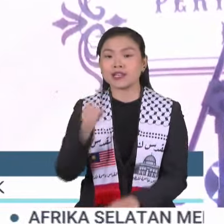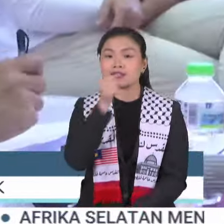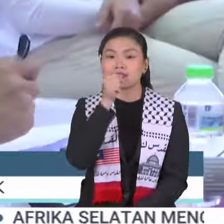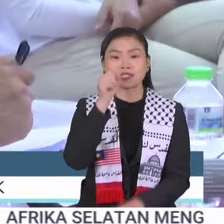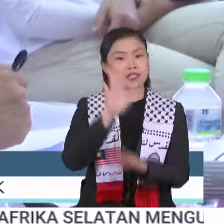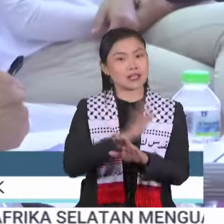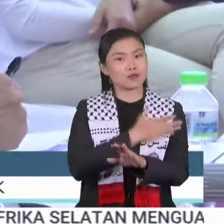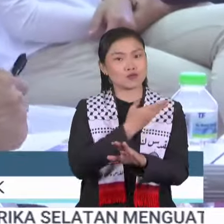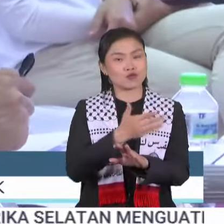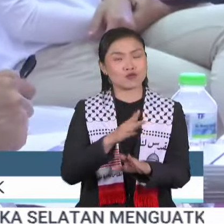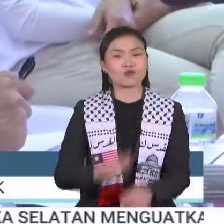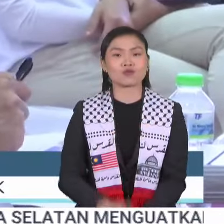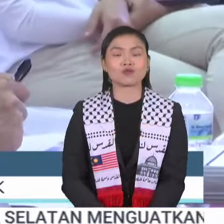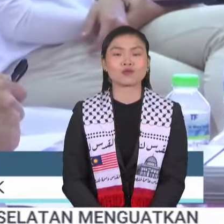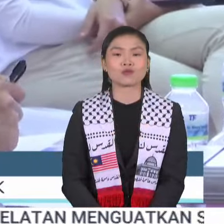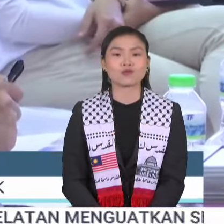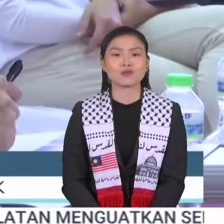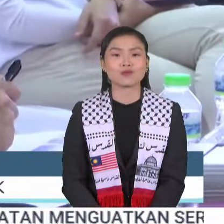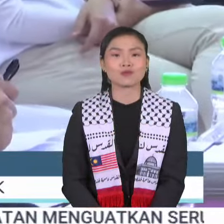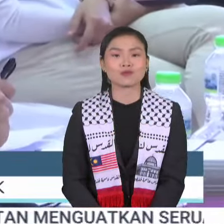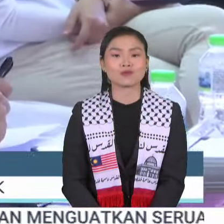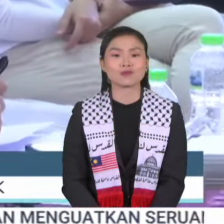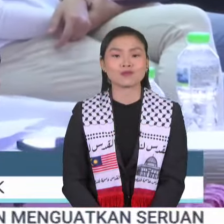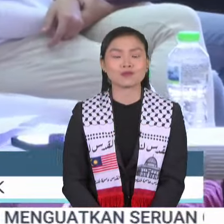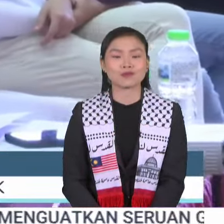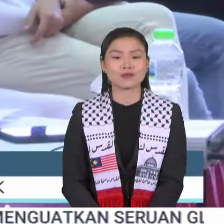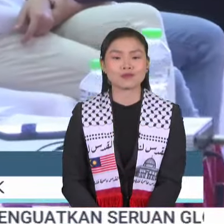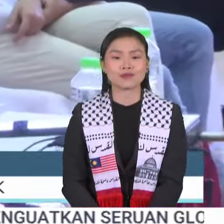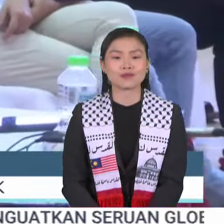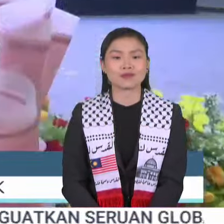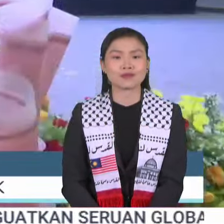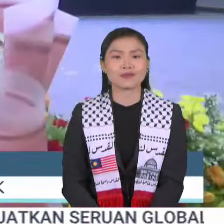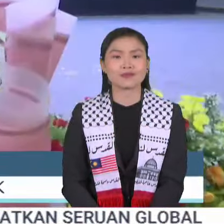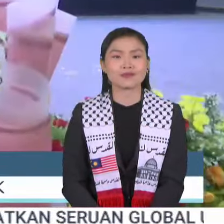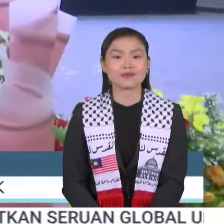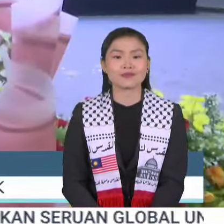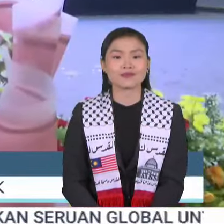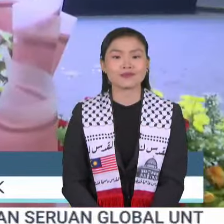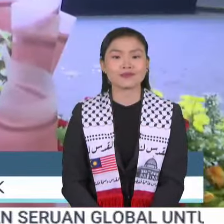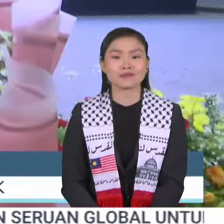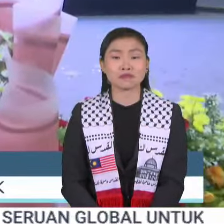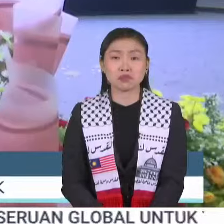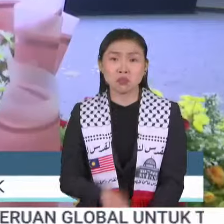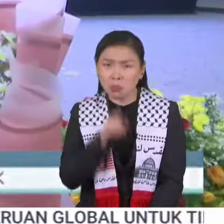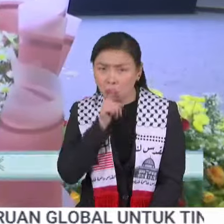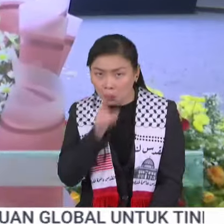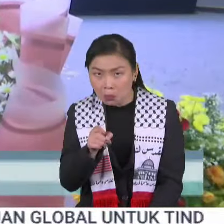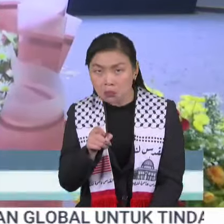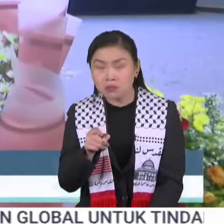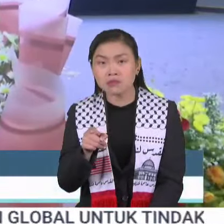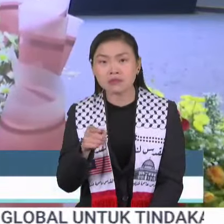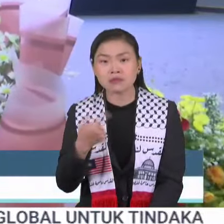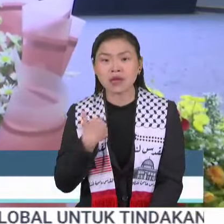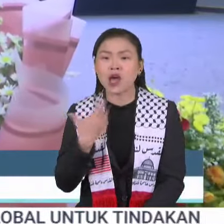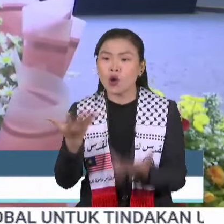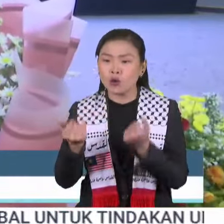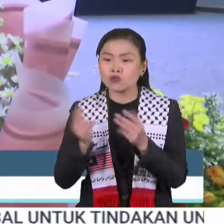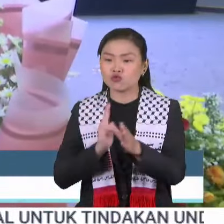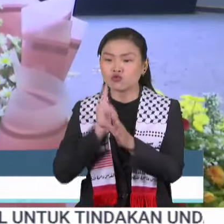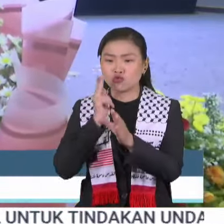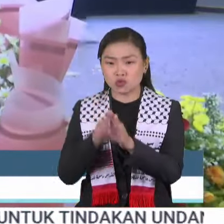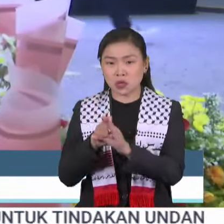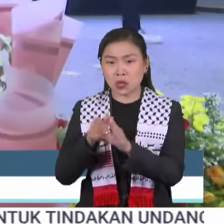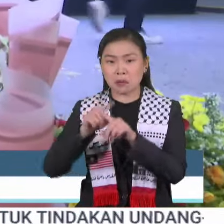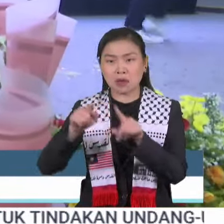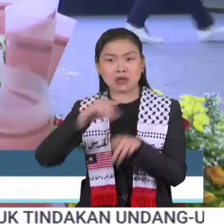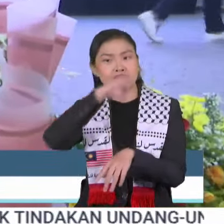Dikenang. Bukan tak tengok, tapi mungkin kurang tengok. Okey, sebenarnya yang buat saya masih nak masuk walaupun tak pernah